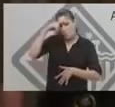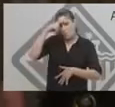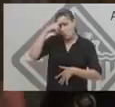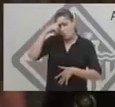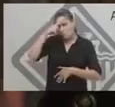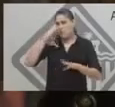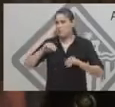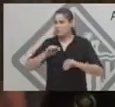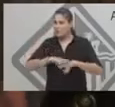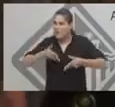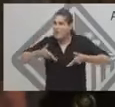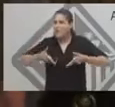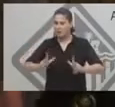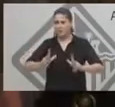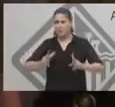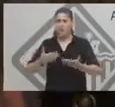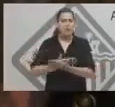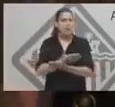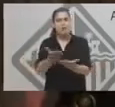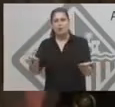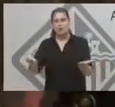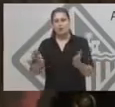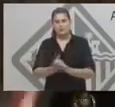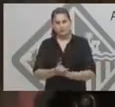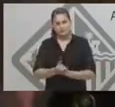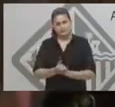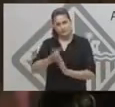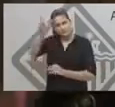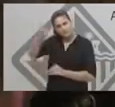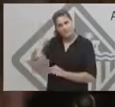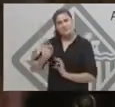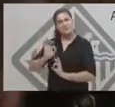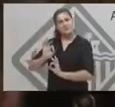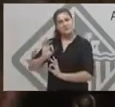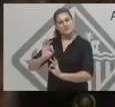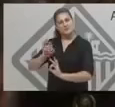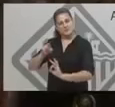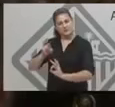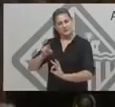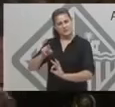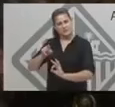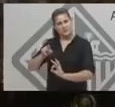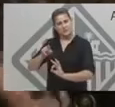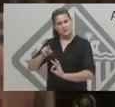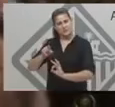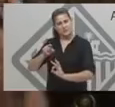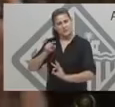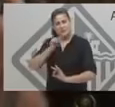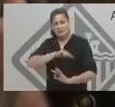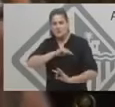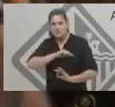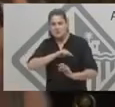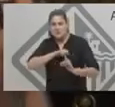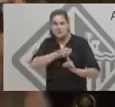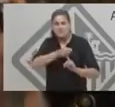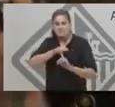instrument de llibertat per les persones. Aquesta persona que sacsejava la consciència col·lectiva